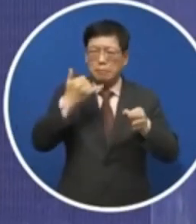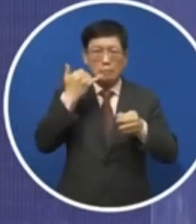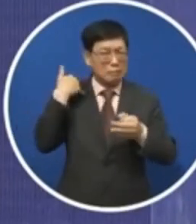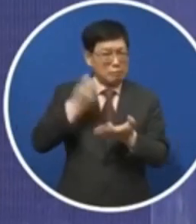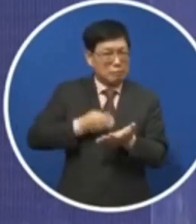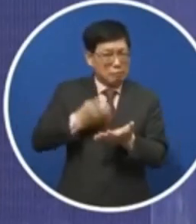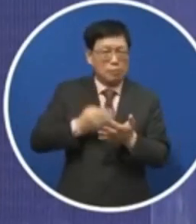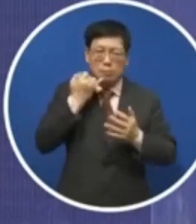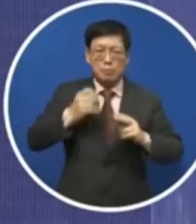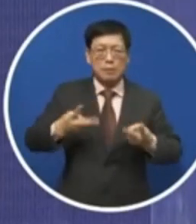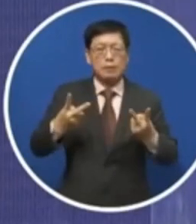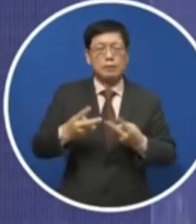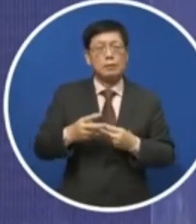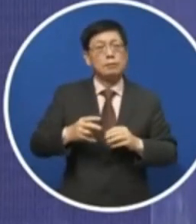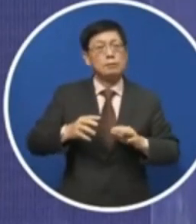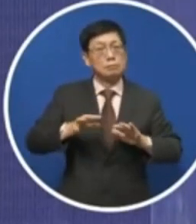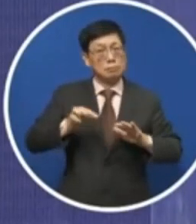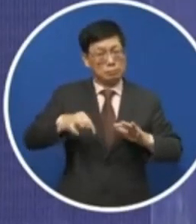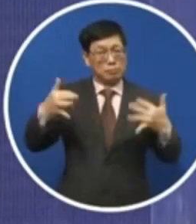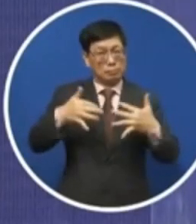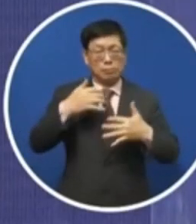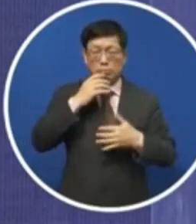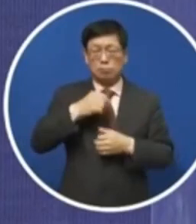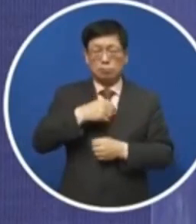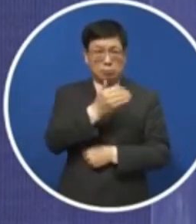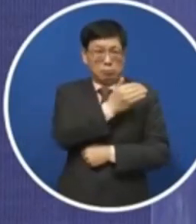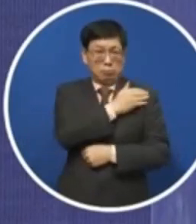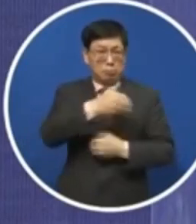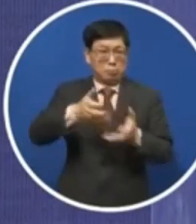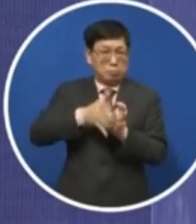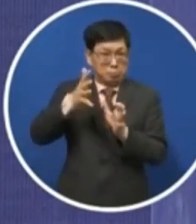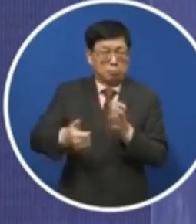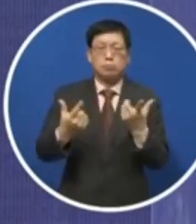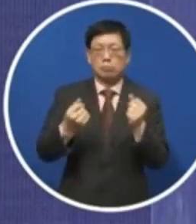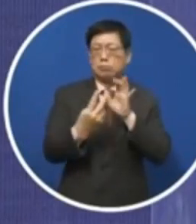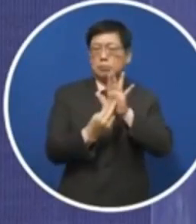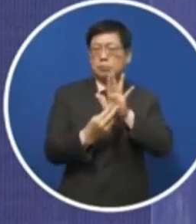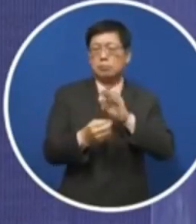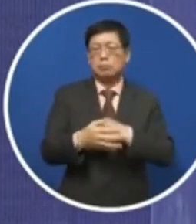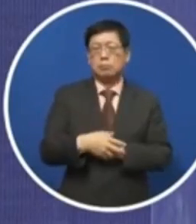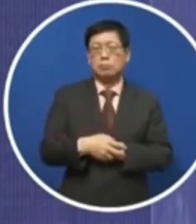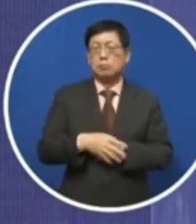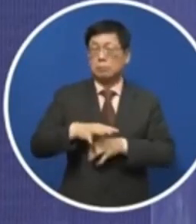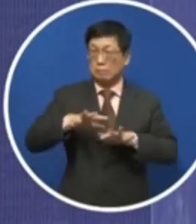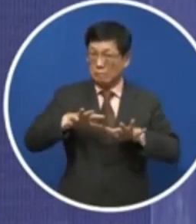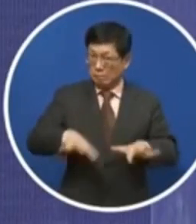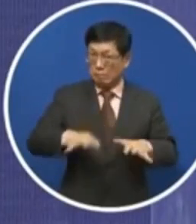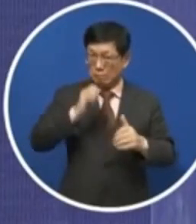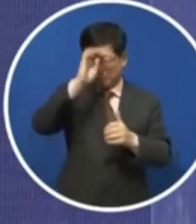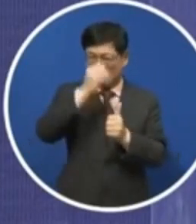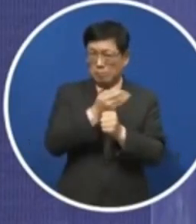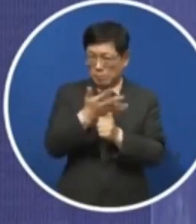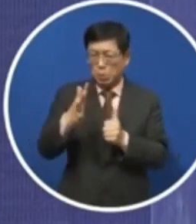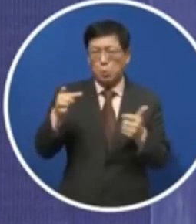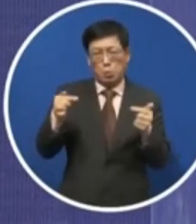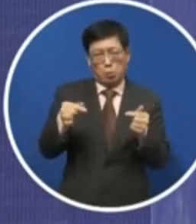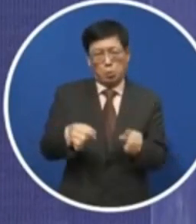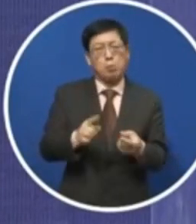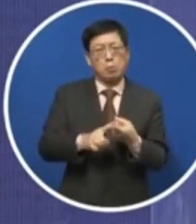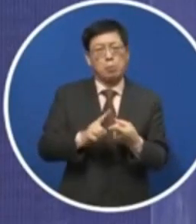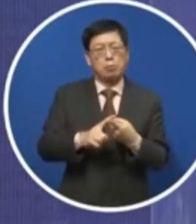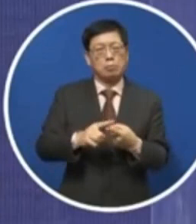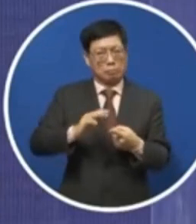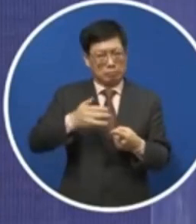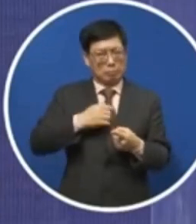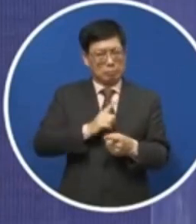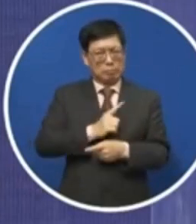制？那这个议题，陈总指挥官也表示哈、虽然我们现在的疫情已经趋缓，不过